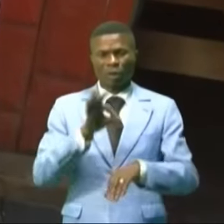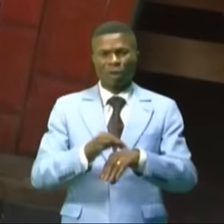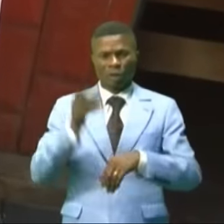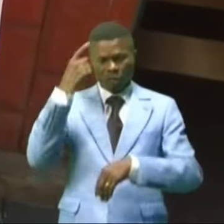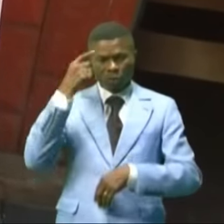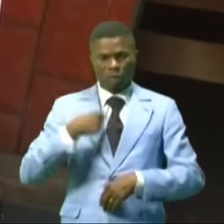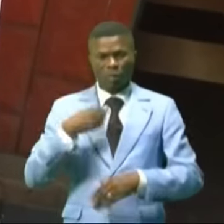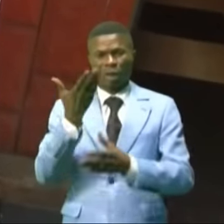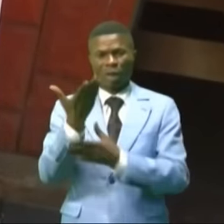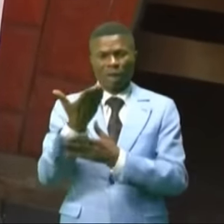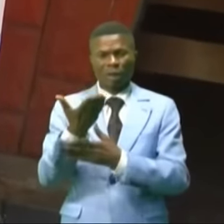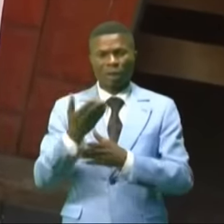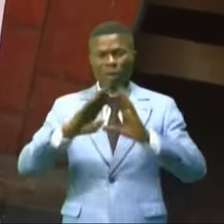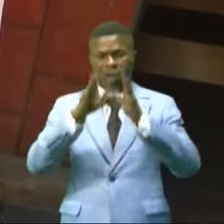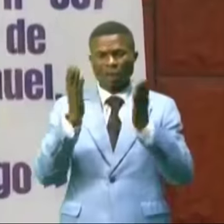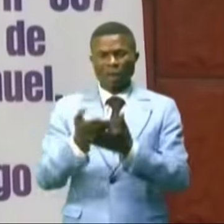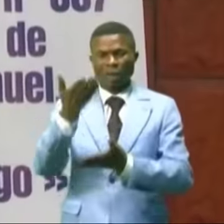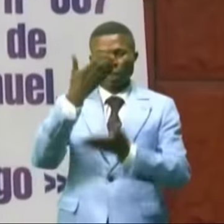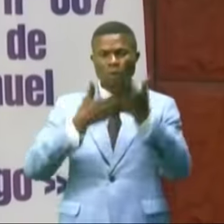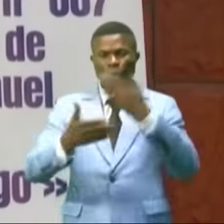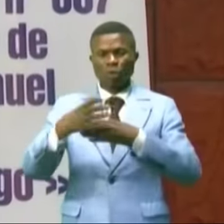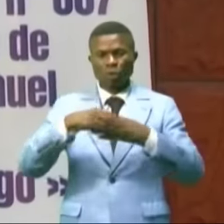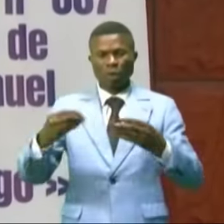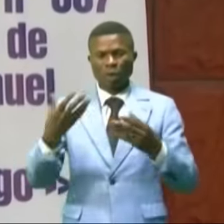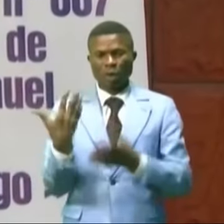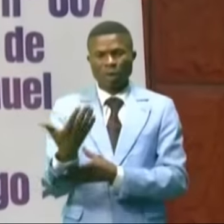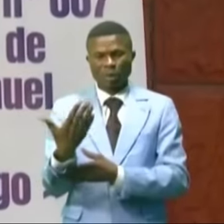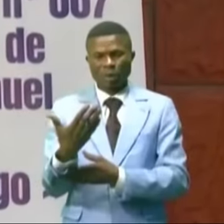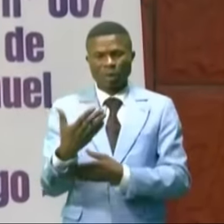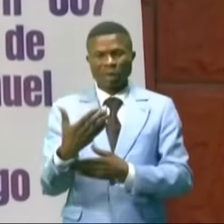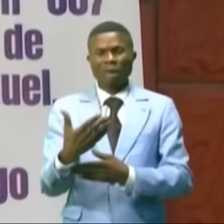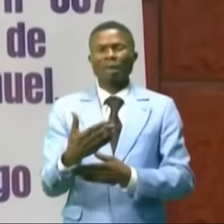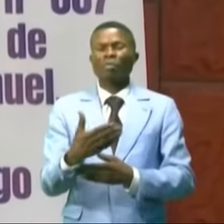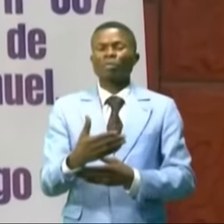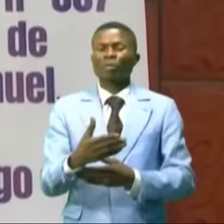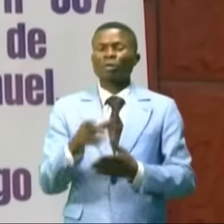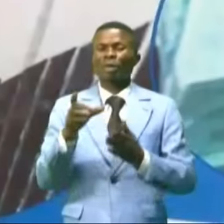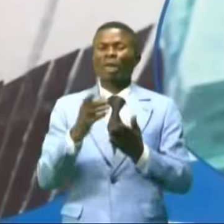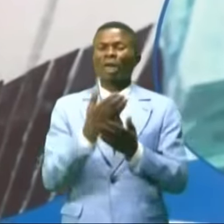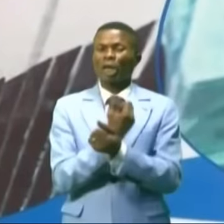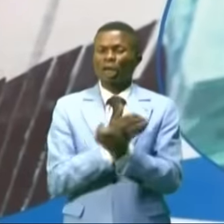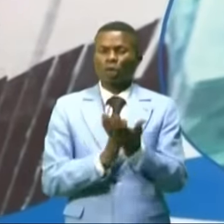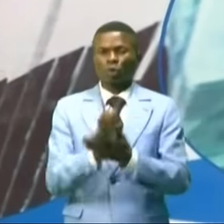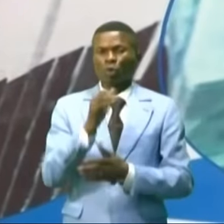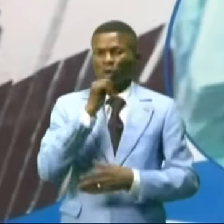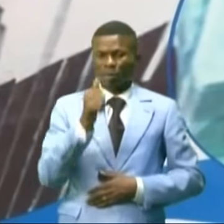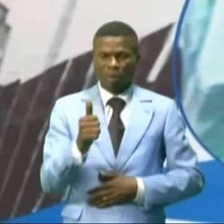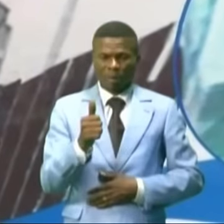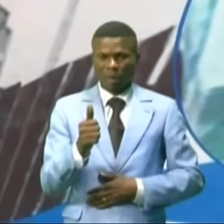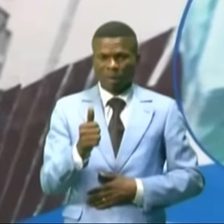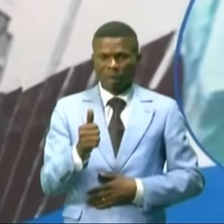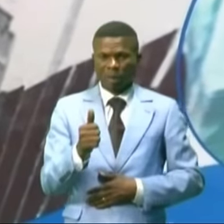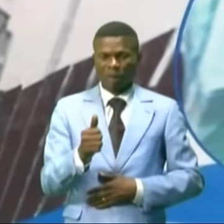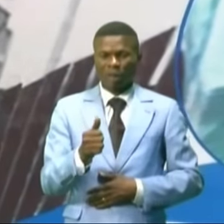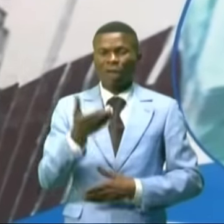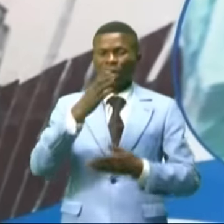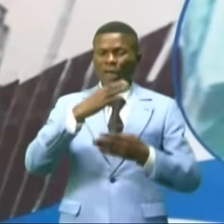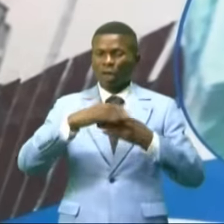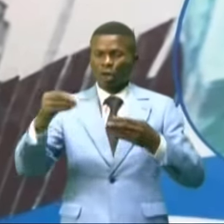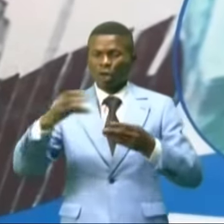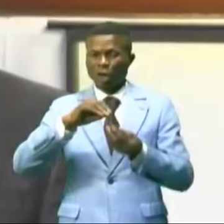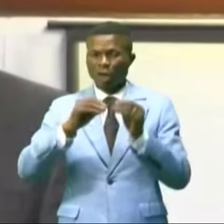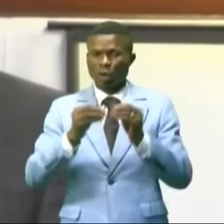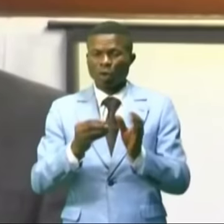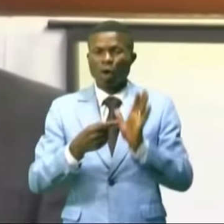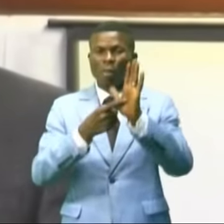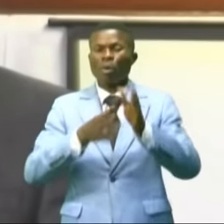appel de bras à tout changeur manuel qui n'est pas agréé de se mettre en ordre, n'est pas affiché le taux d'échange en pleine